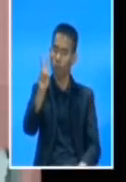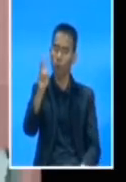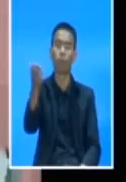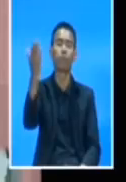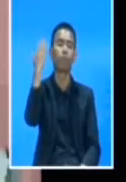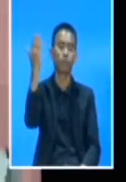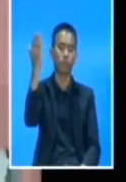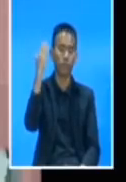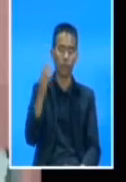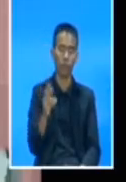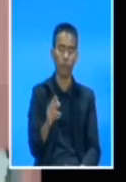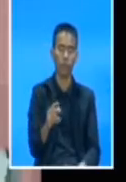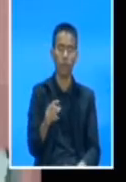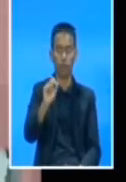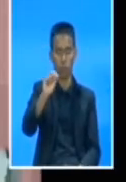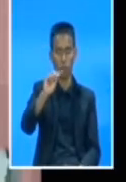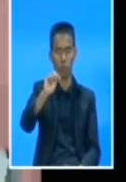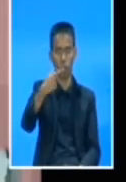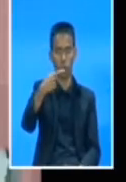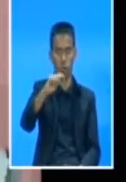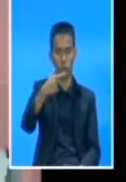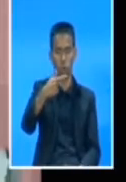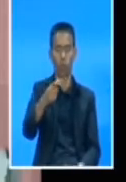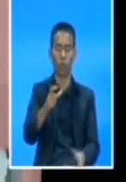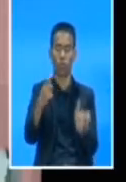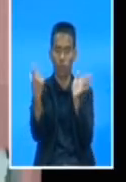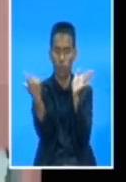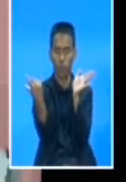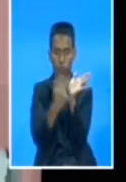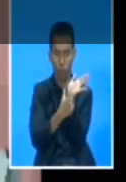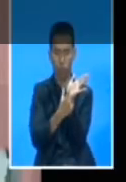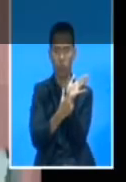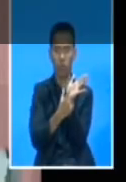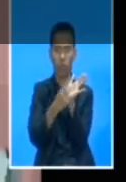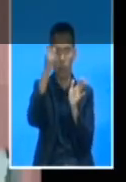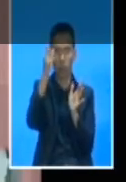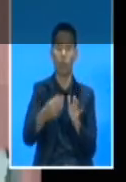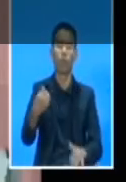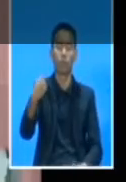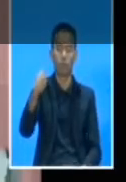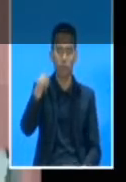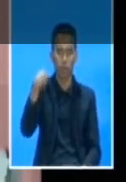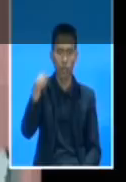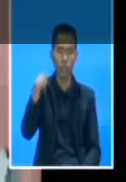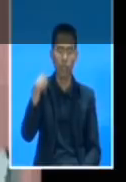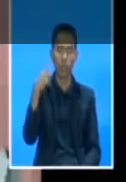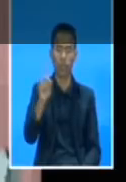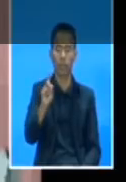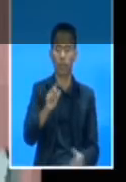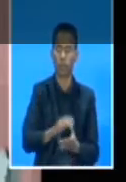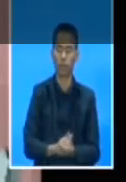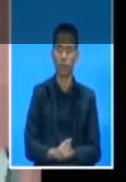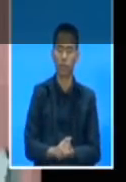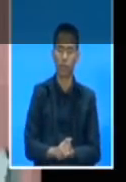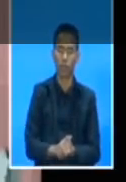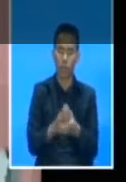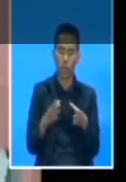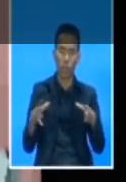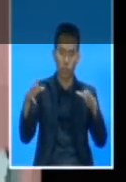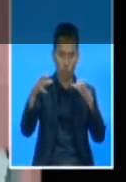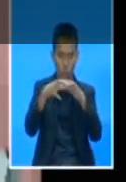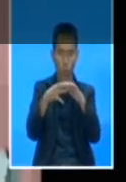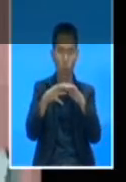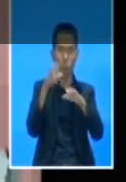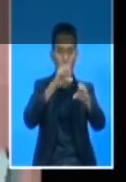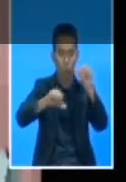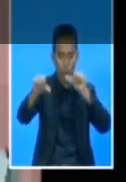ครับในข้ององงูเนี่ยบัญญัติว่าจะต้องมีองค์กรนิติวิทยาศาส